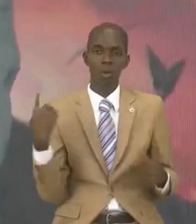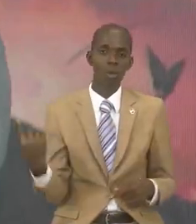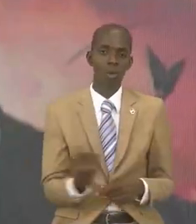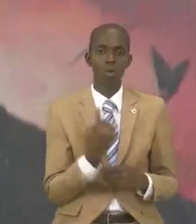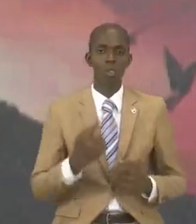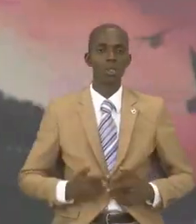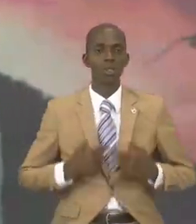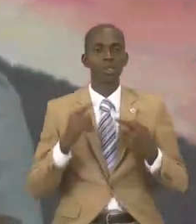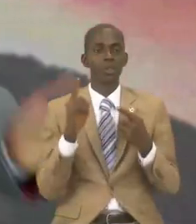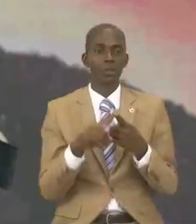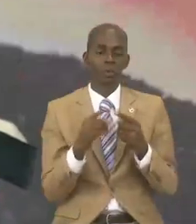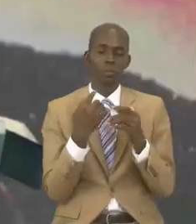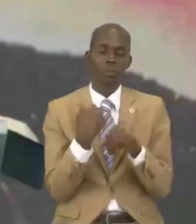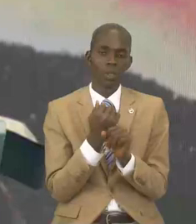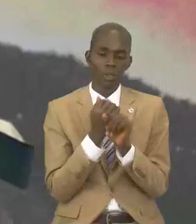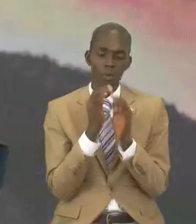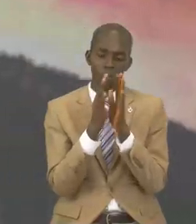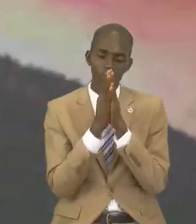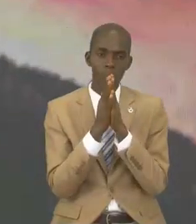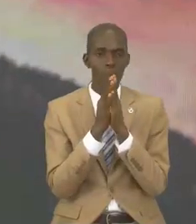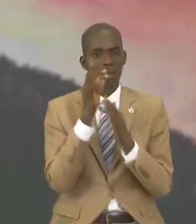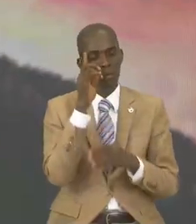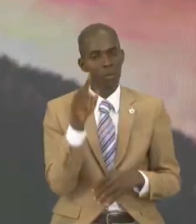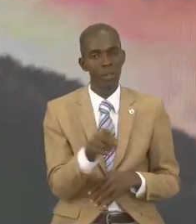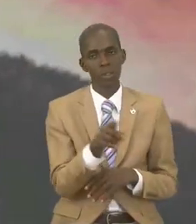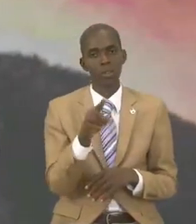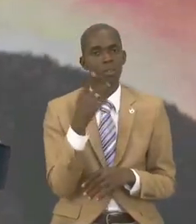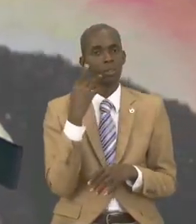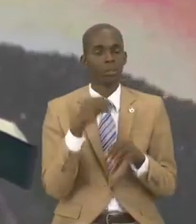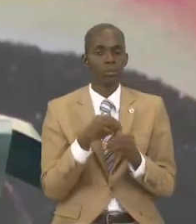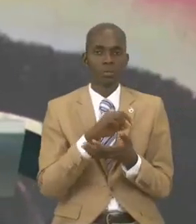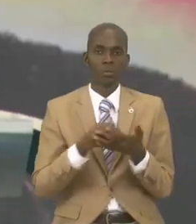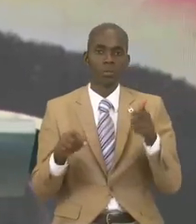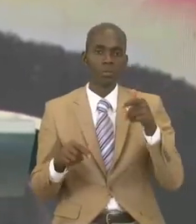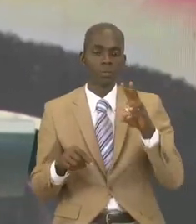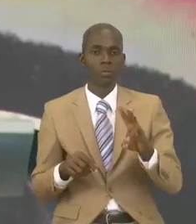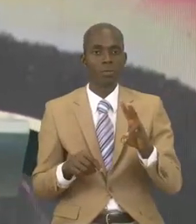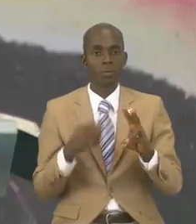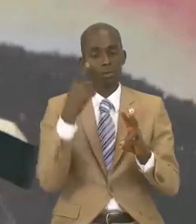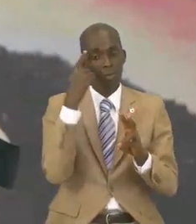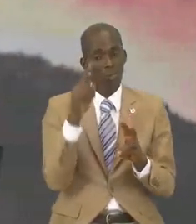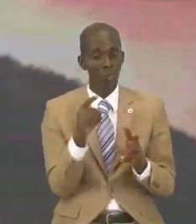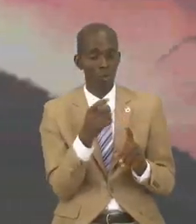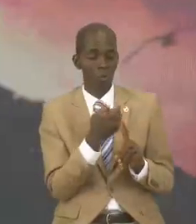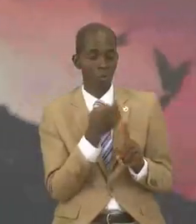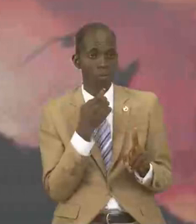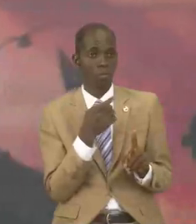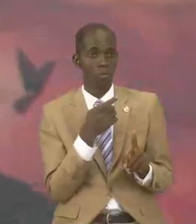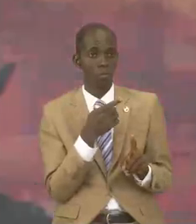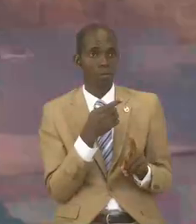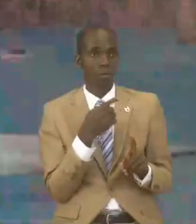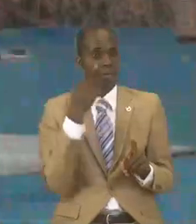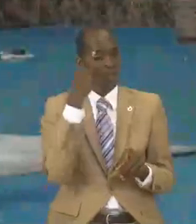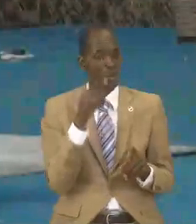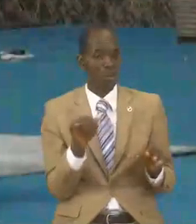toujours vivant, pour intercéder leur faveur. Verset 26, il nous convenait en effet.